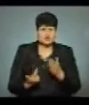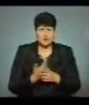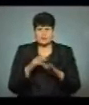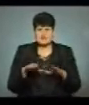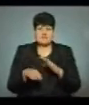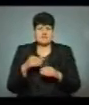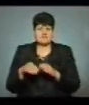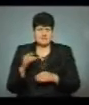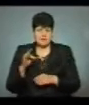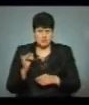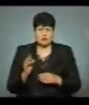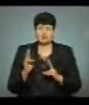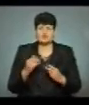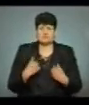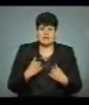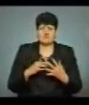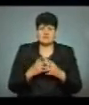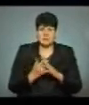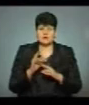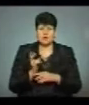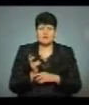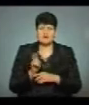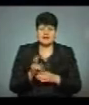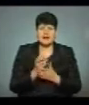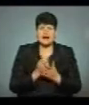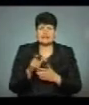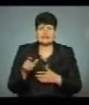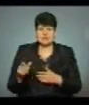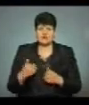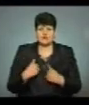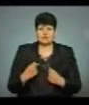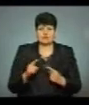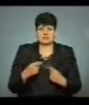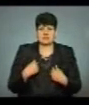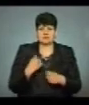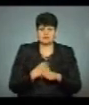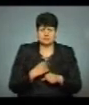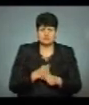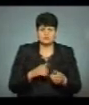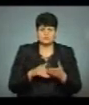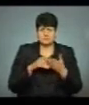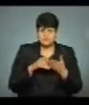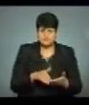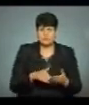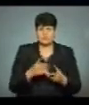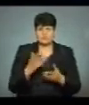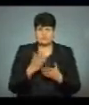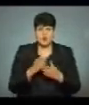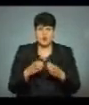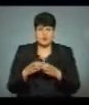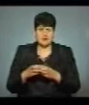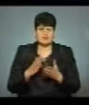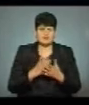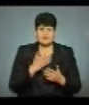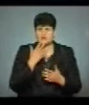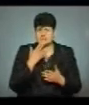місцевих виборів. Хтось би нам в селі, який прийде кандидат, хотів би нам щось зробити. Так як на громаду зараз є дуже багато